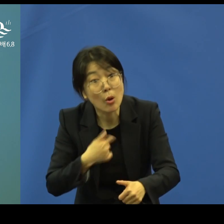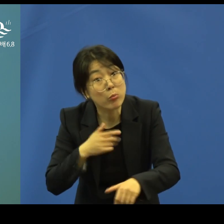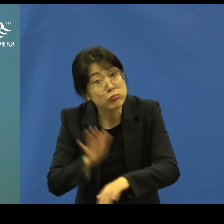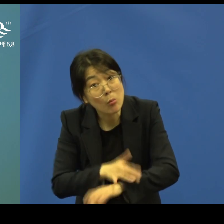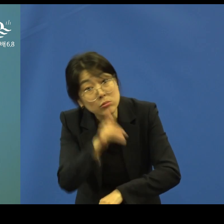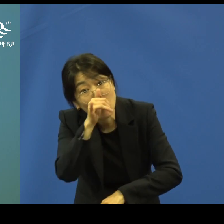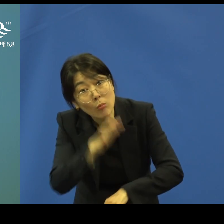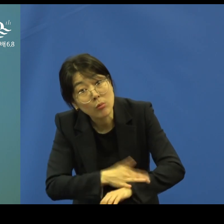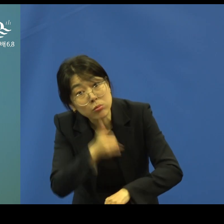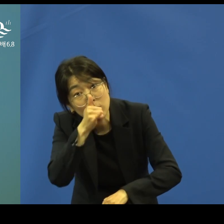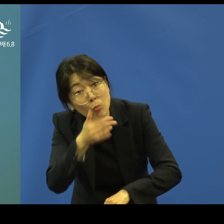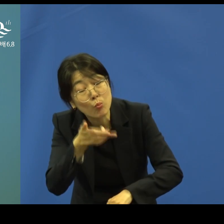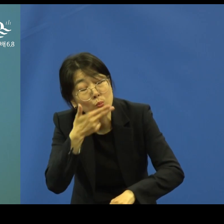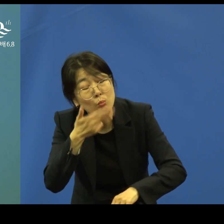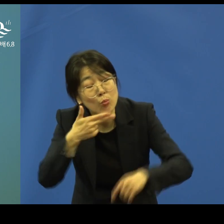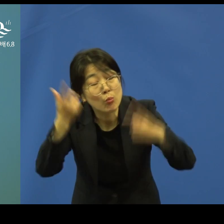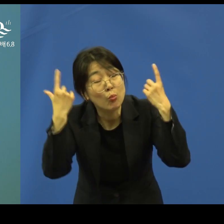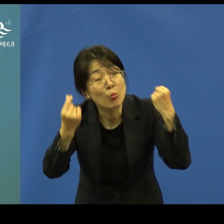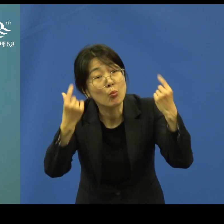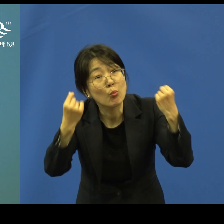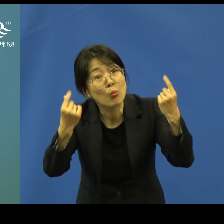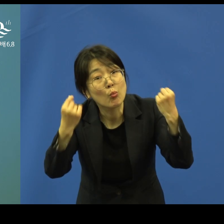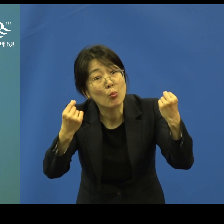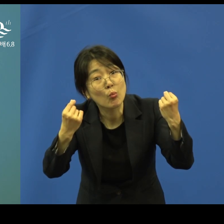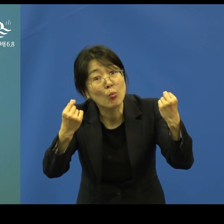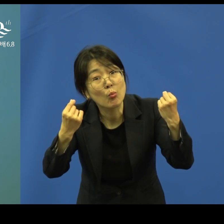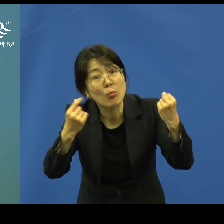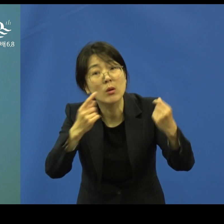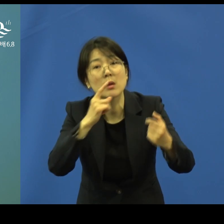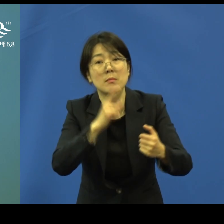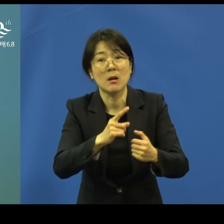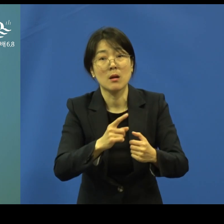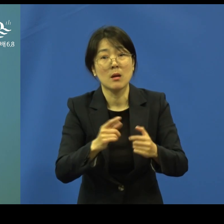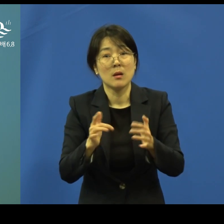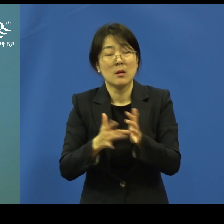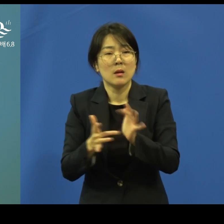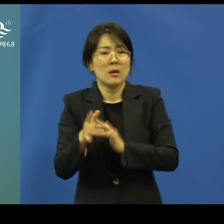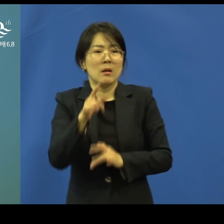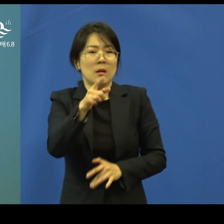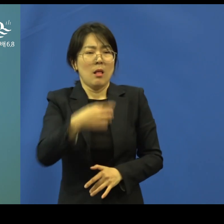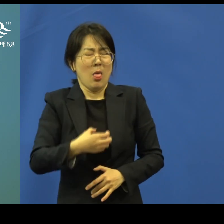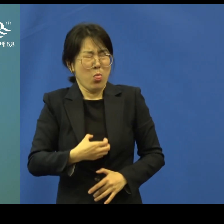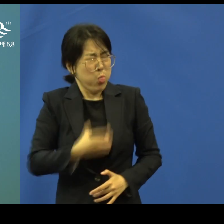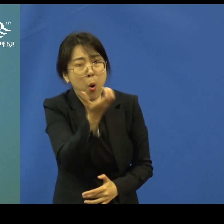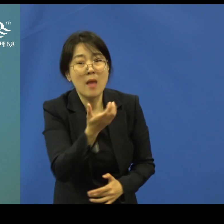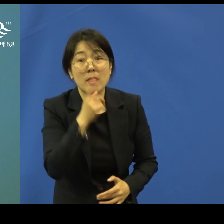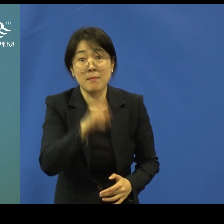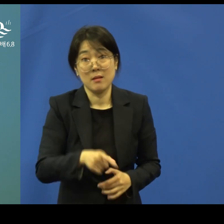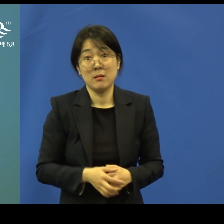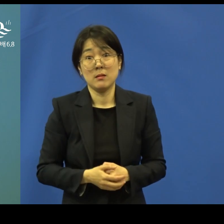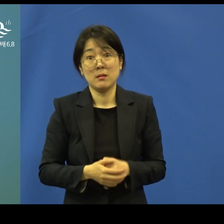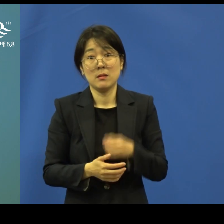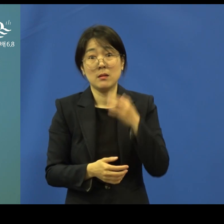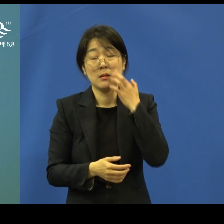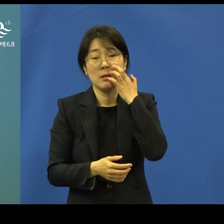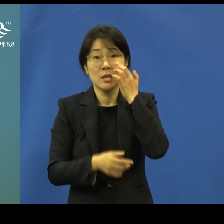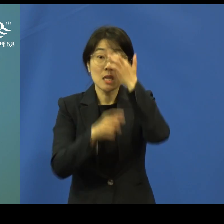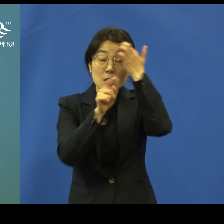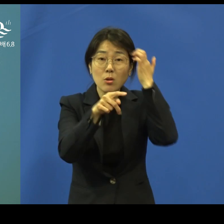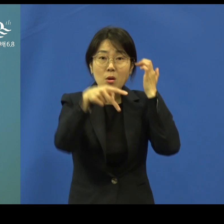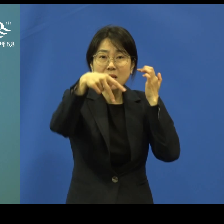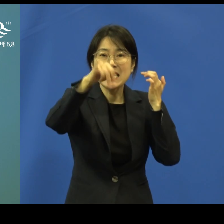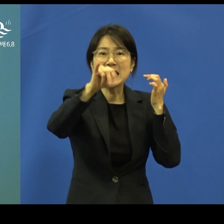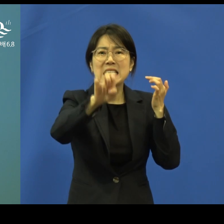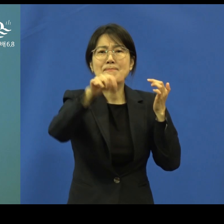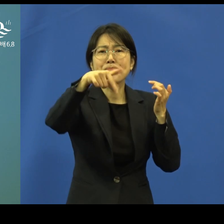여러분, 이게 이제 여러분, 주님이 지금 토하여 내치리라, 이 말은요 간단한 말이 아니잖아요. 여러분, 이건 심각한